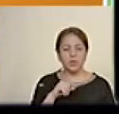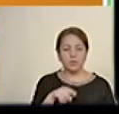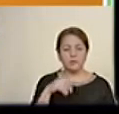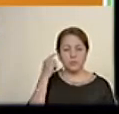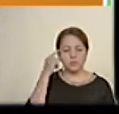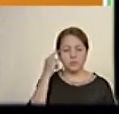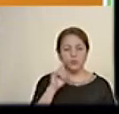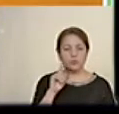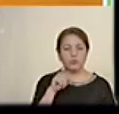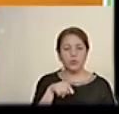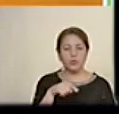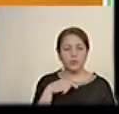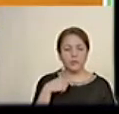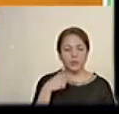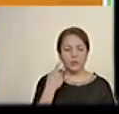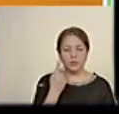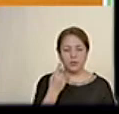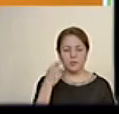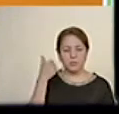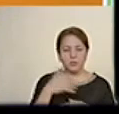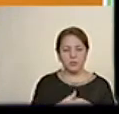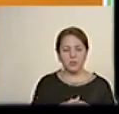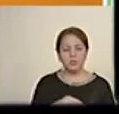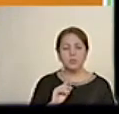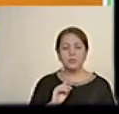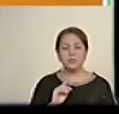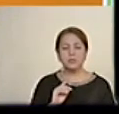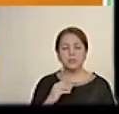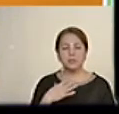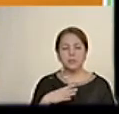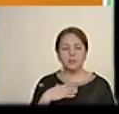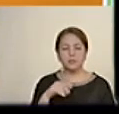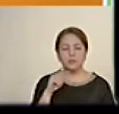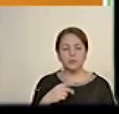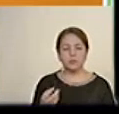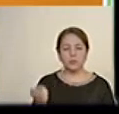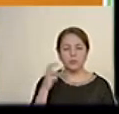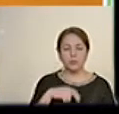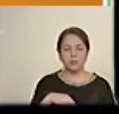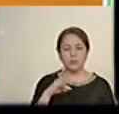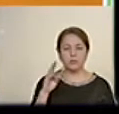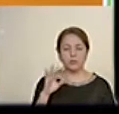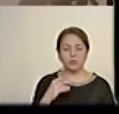она одна поняла, зачем он приезжал и не вошел.